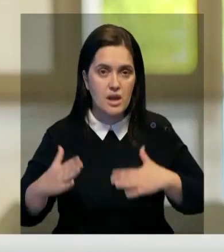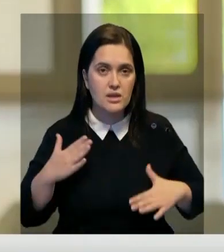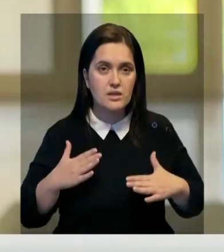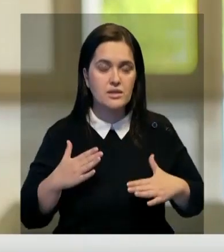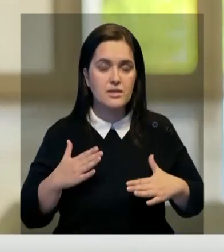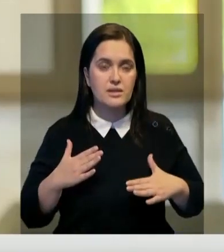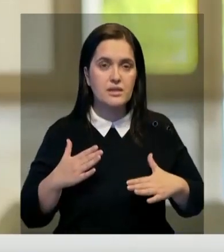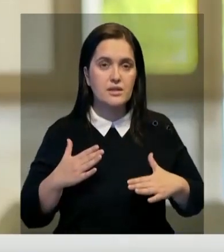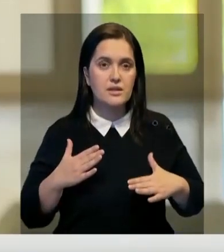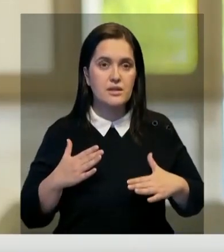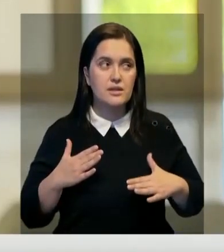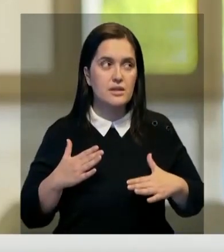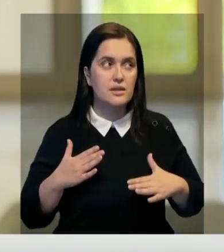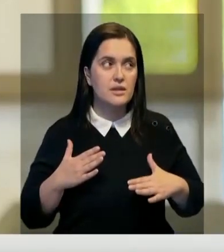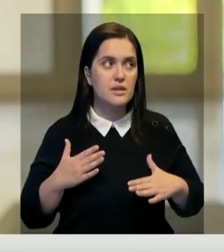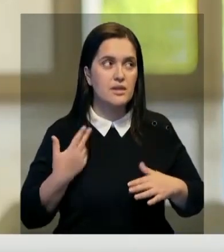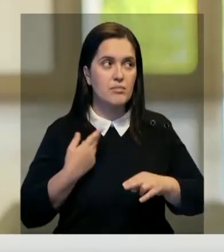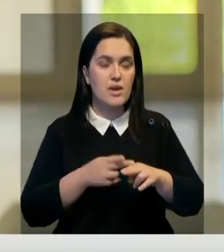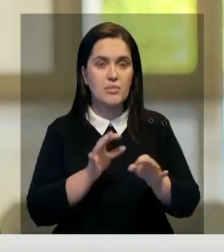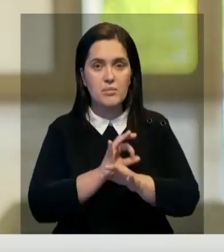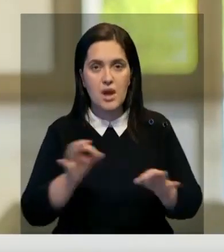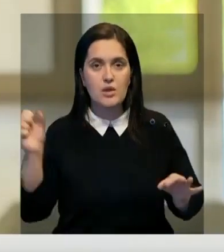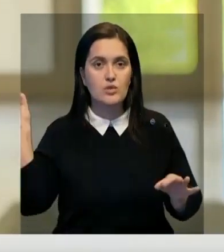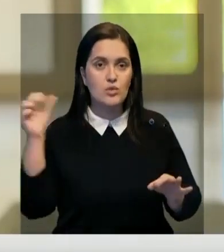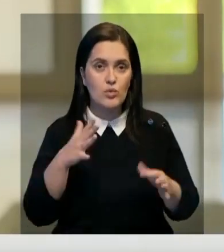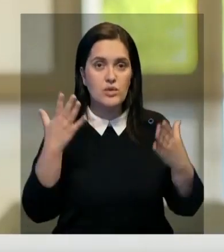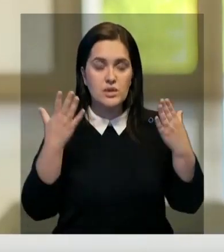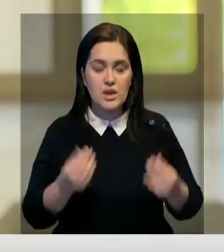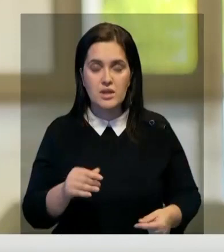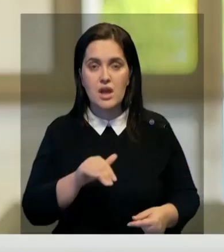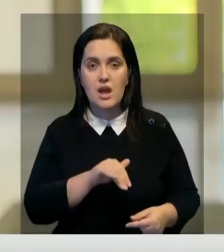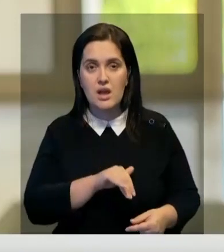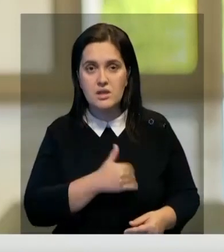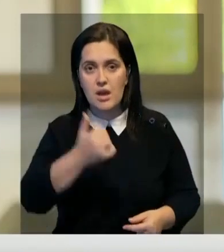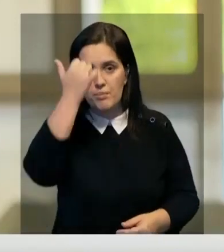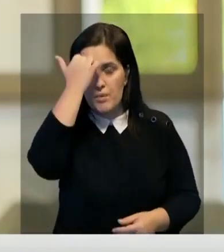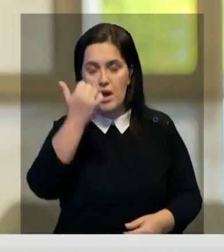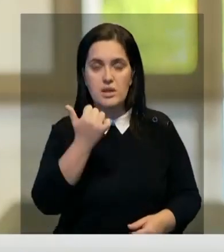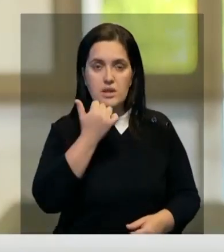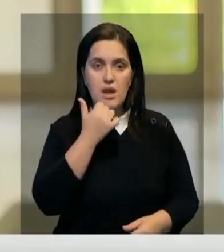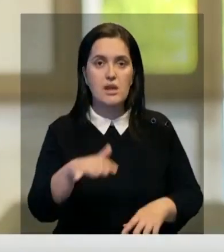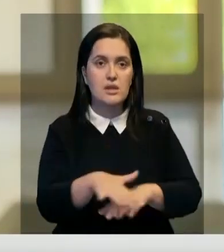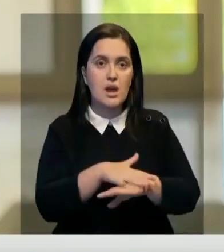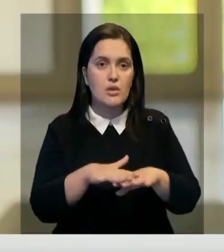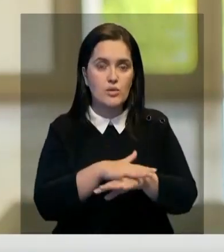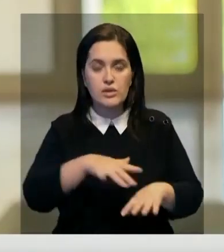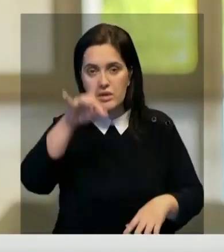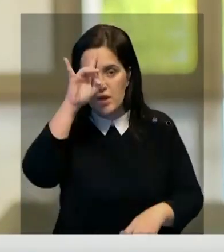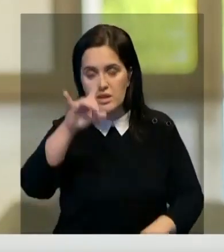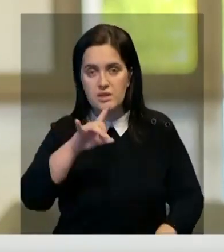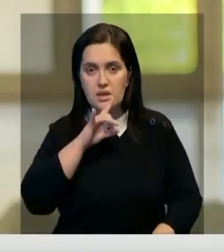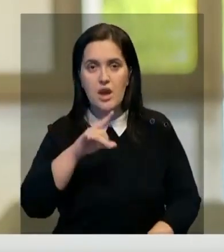И мне в этот прекрасный солнечный день хотелось бы поблагодарить народ Казахстана.